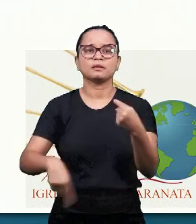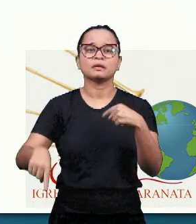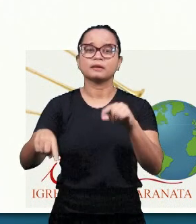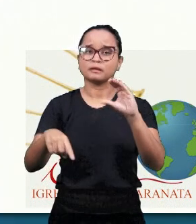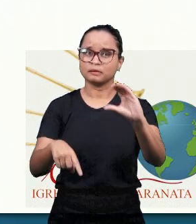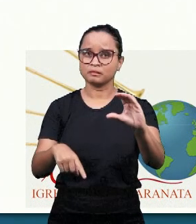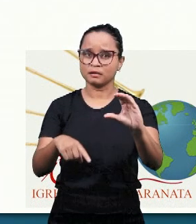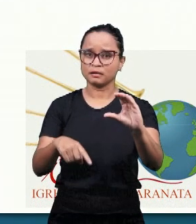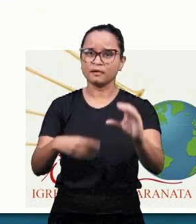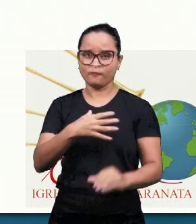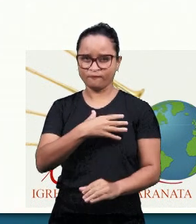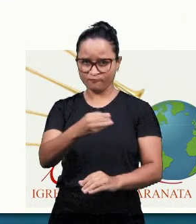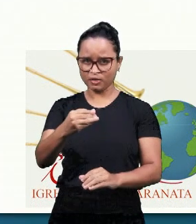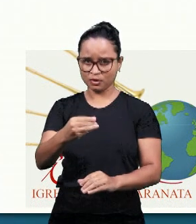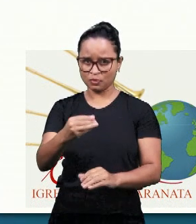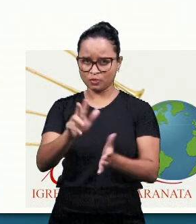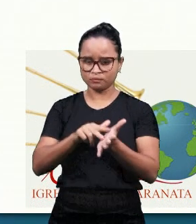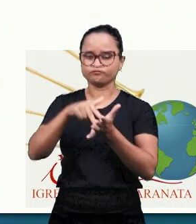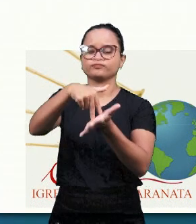fils qui a été ressuscité?